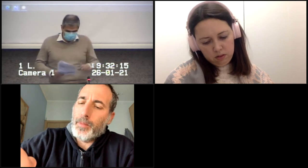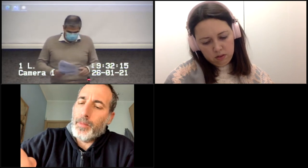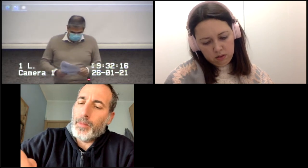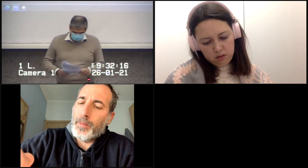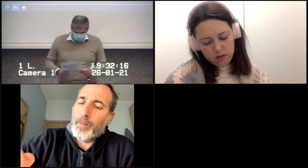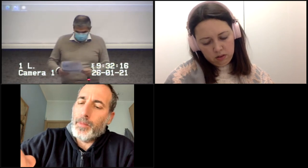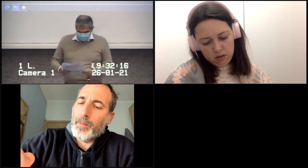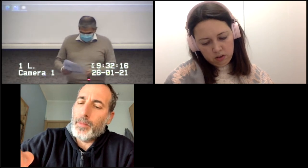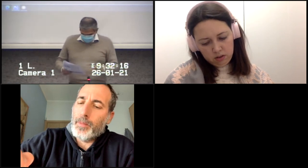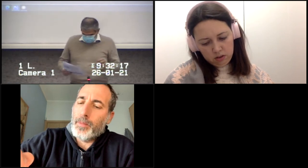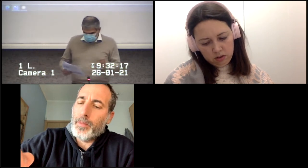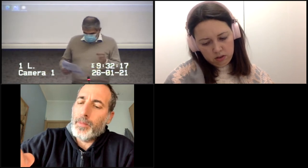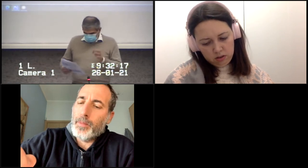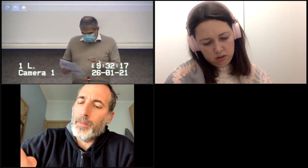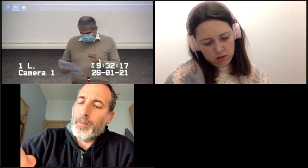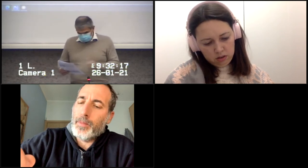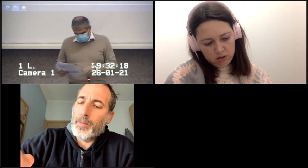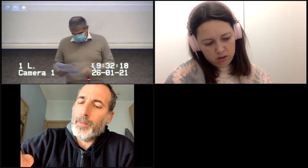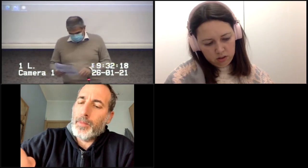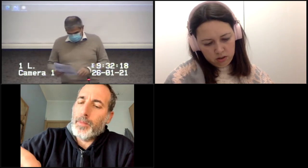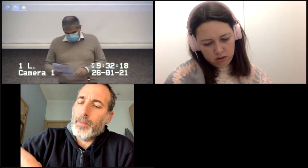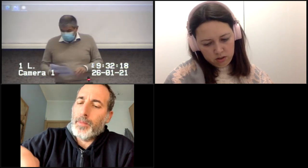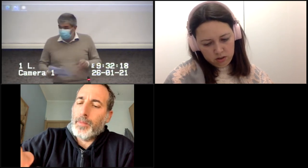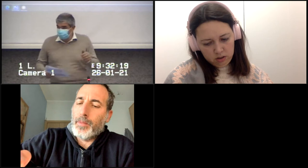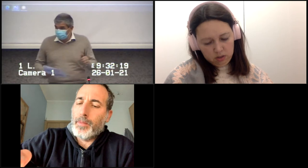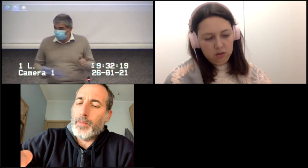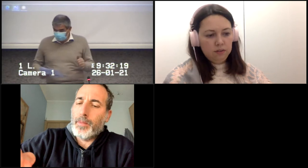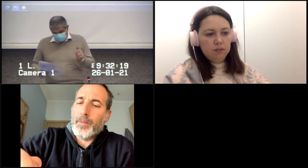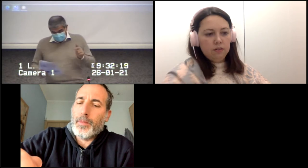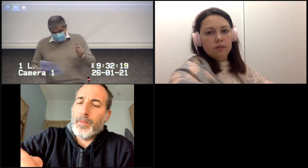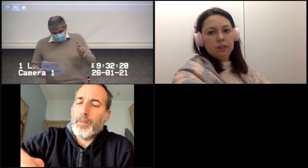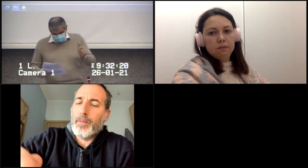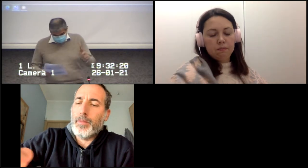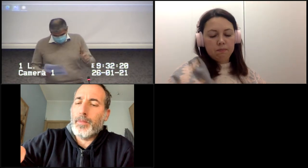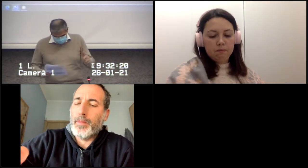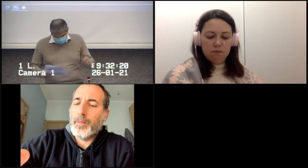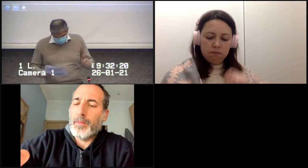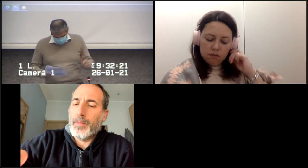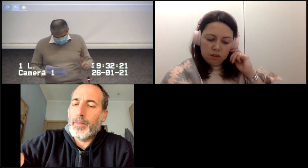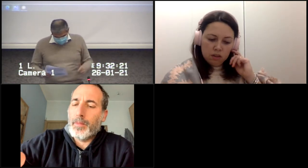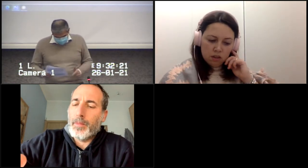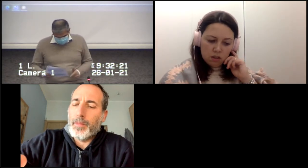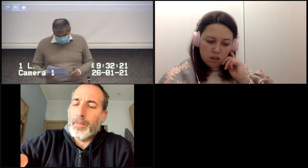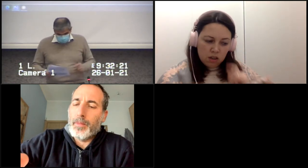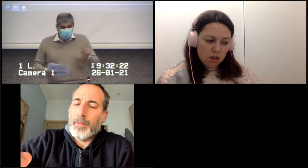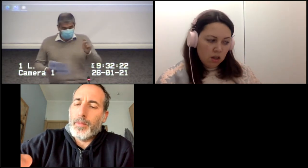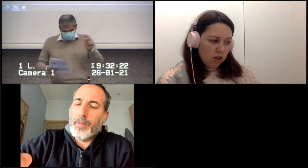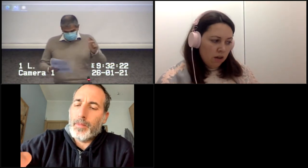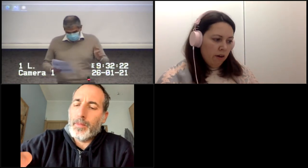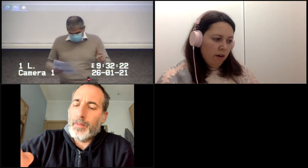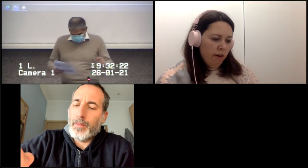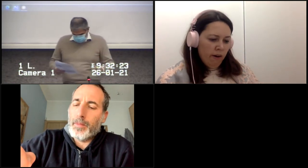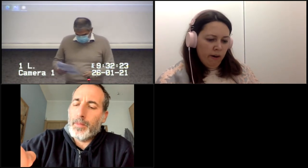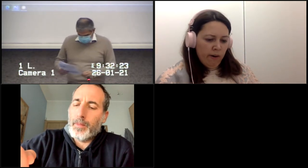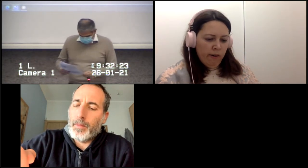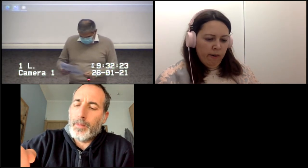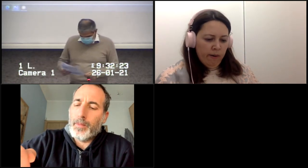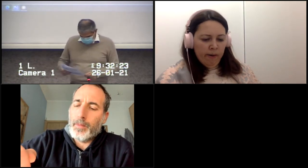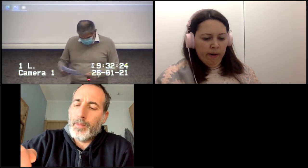specifiche e mirate su politiche di risparmio energetico, di risparmio idrico, di